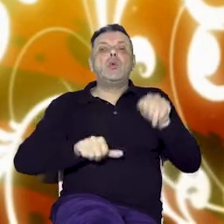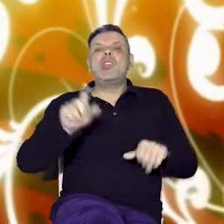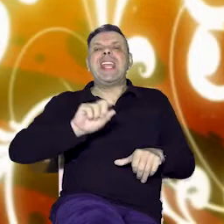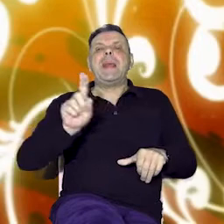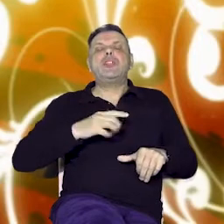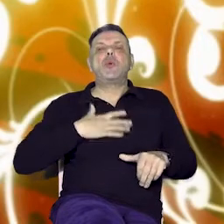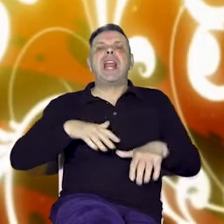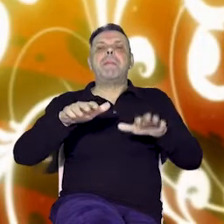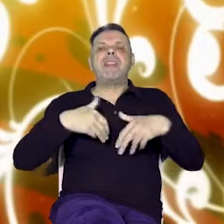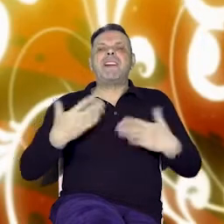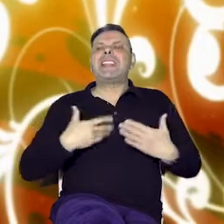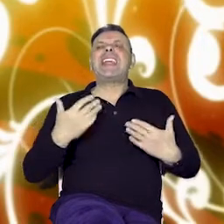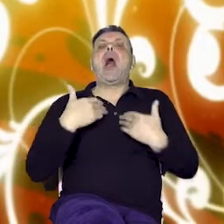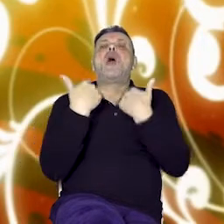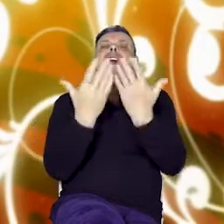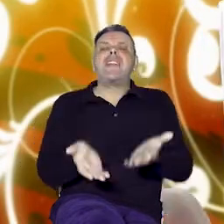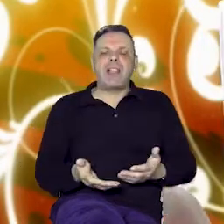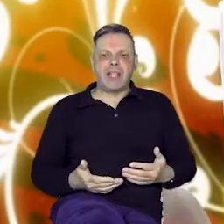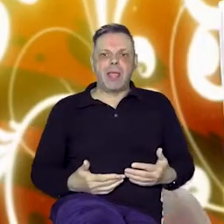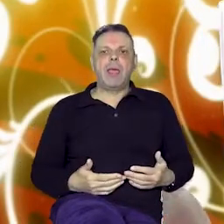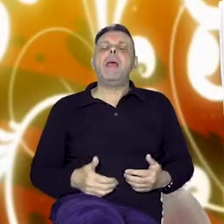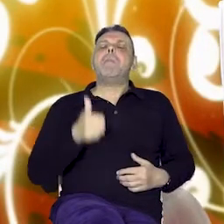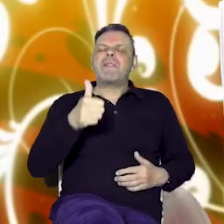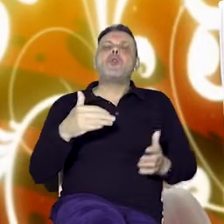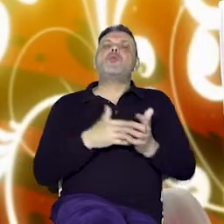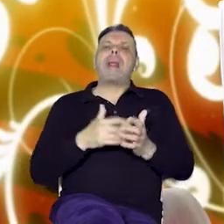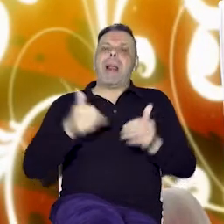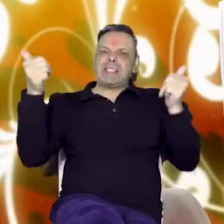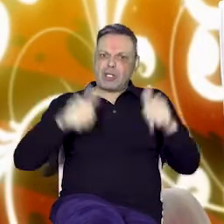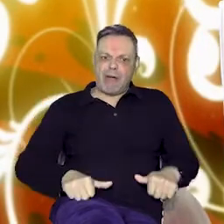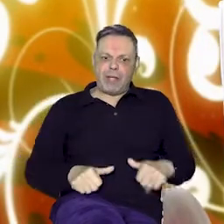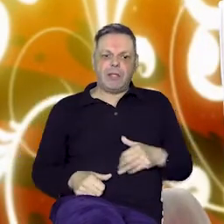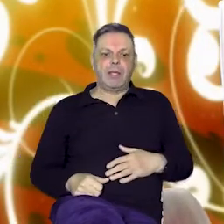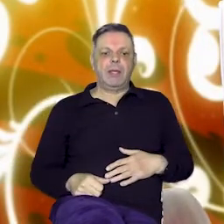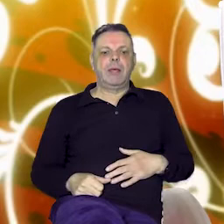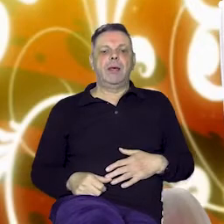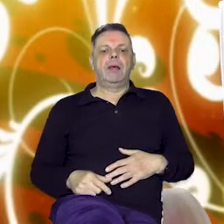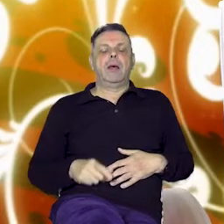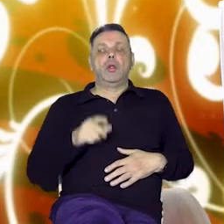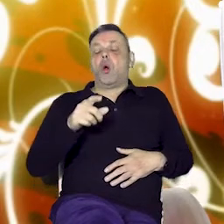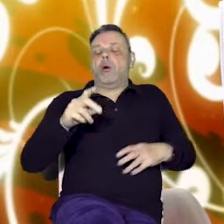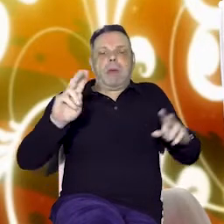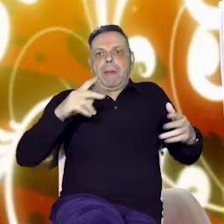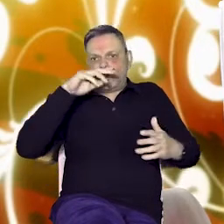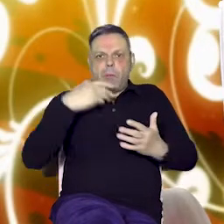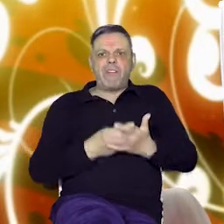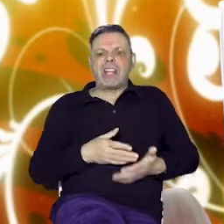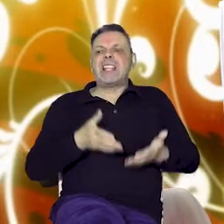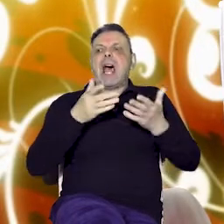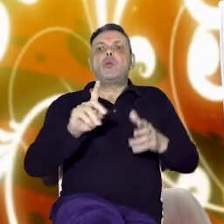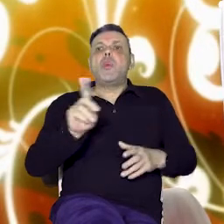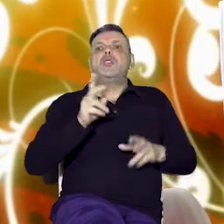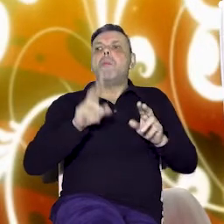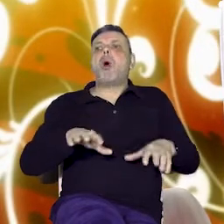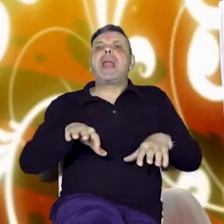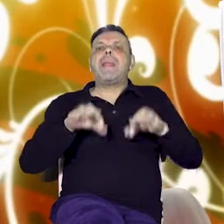prihvatiti kao donore dok ne smršave. To na neki način nezamislivo da čak ni tu nisu mogli